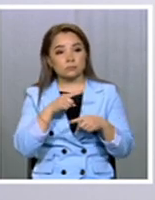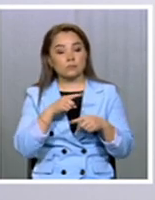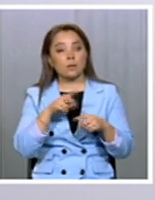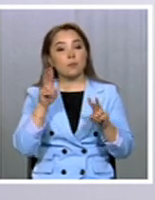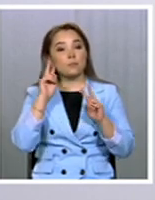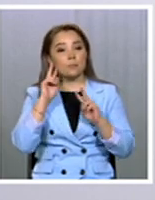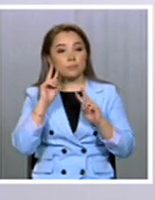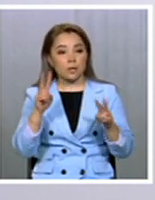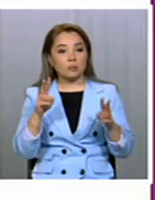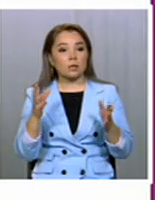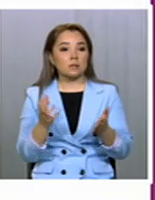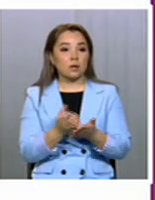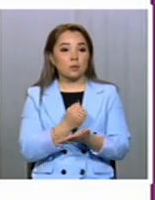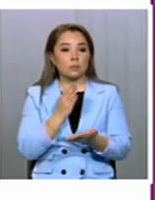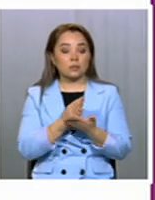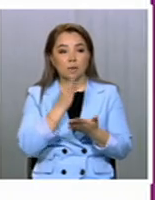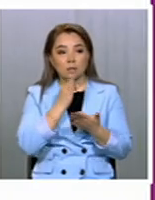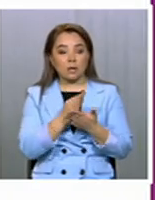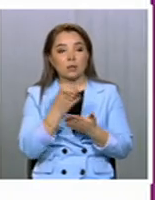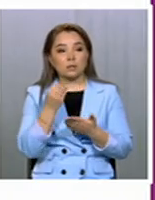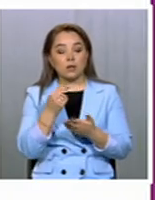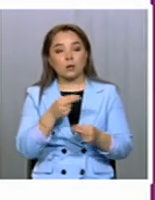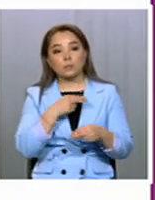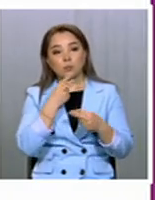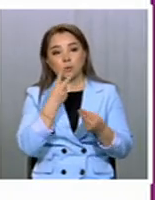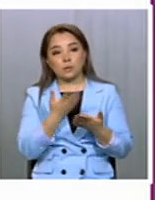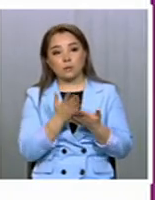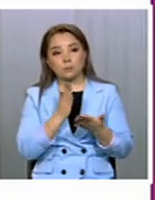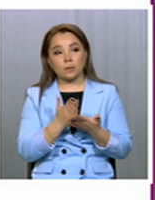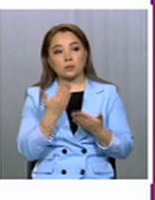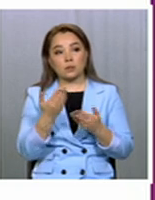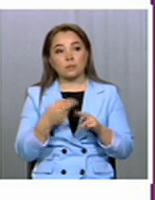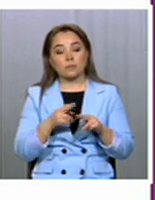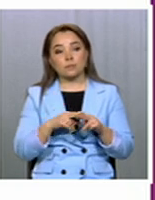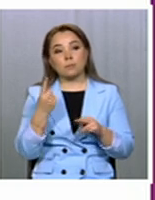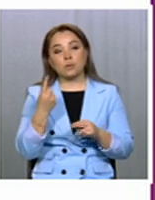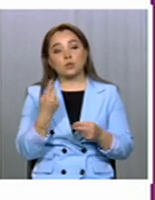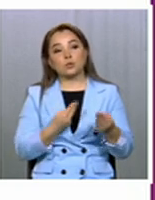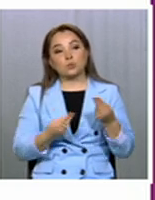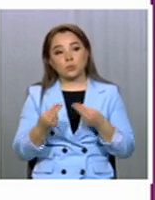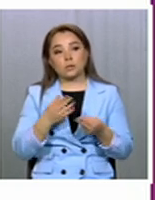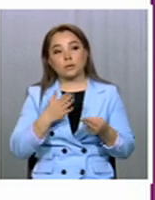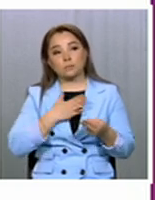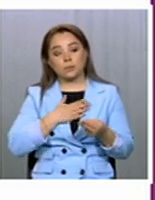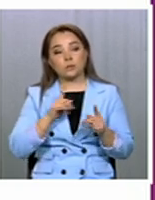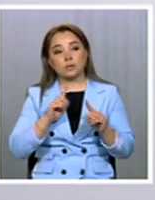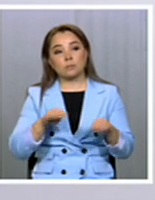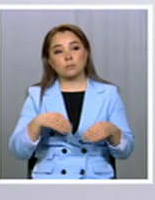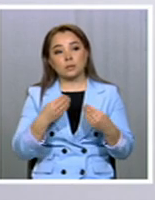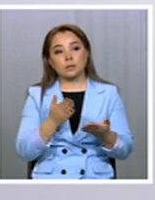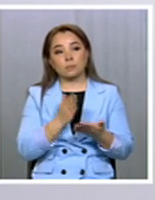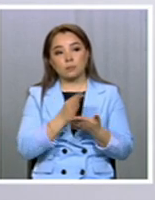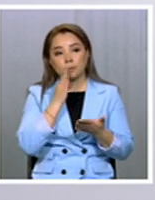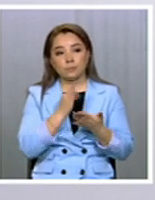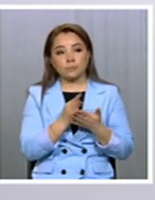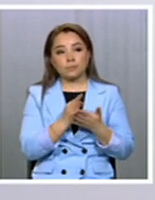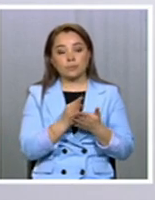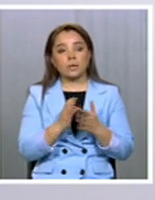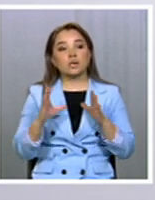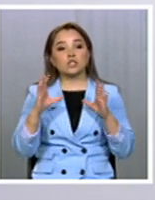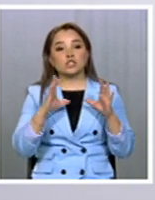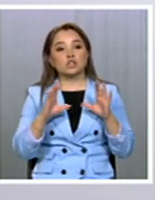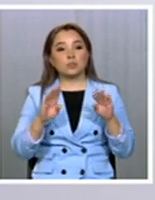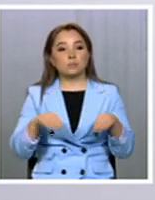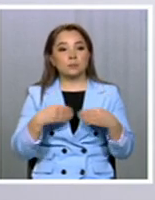белгісізді тауып жатырмыз. Тағы да мұқият қарайық. Мінекей, бірінші суретте бізге не берілген? Шеңбер